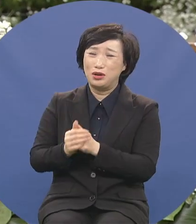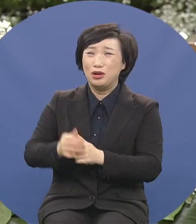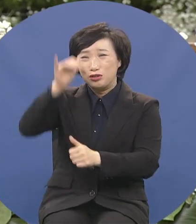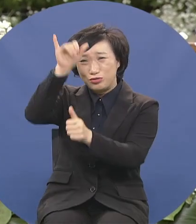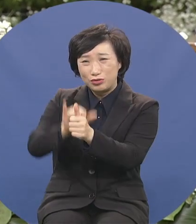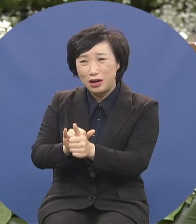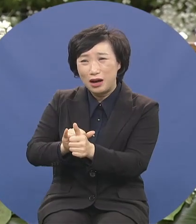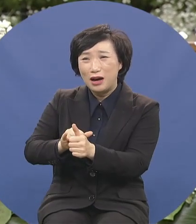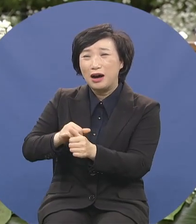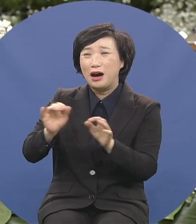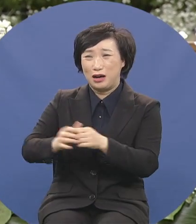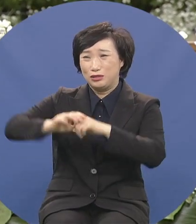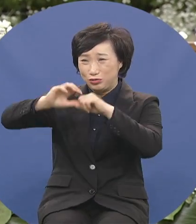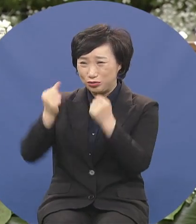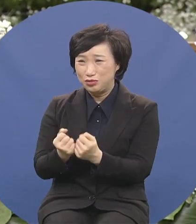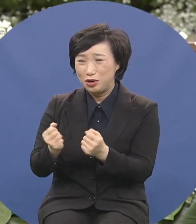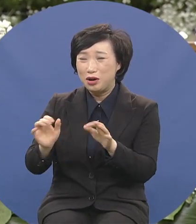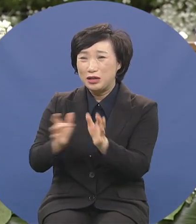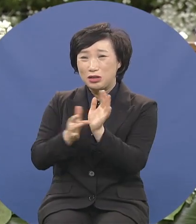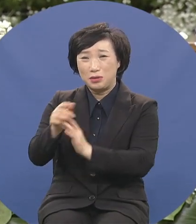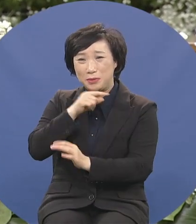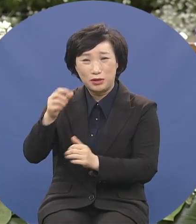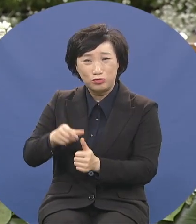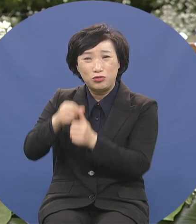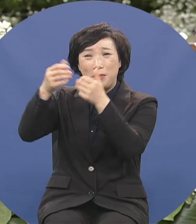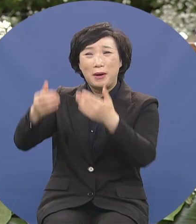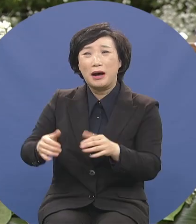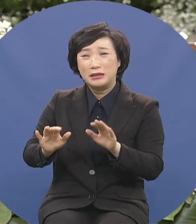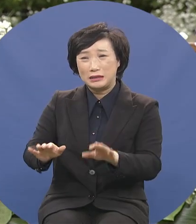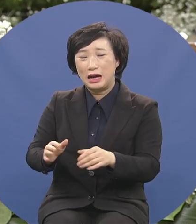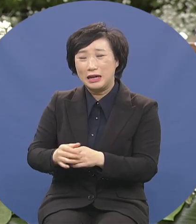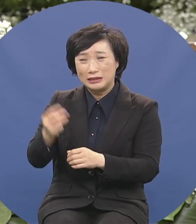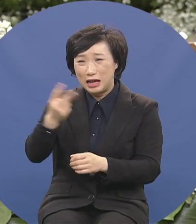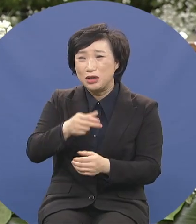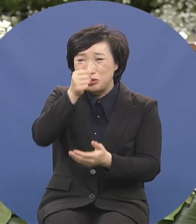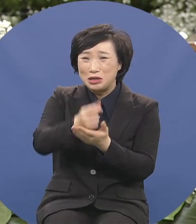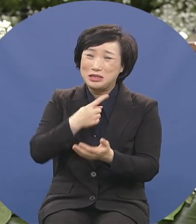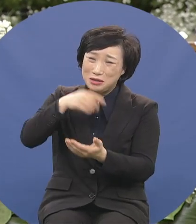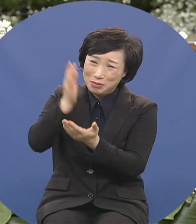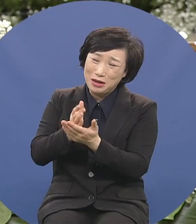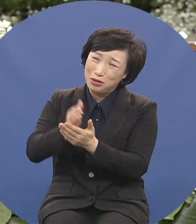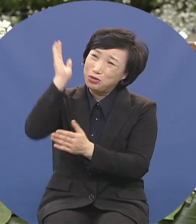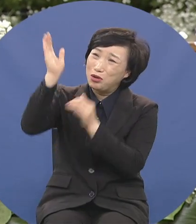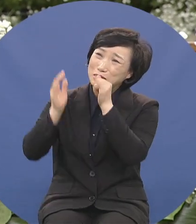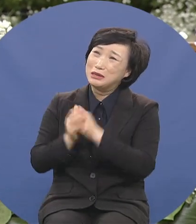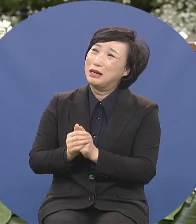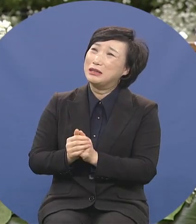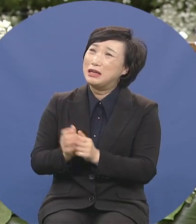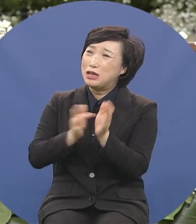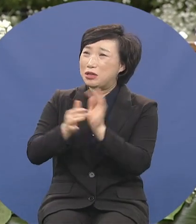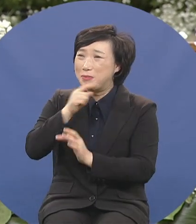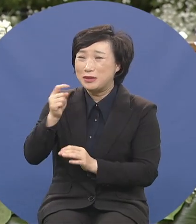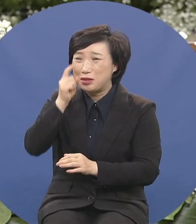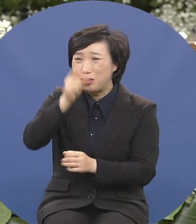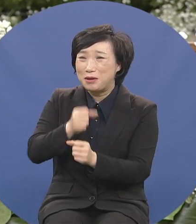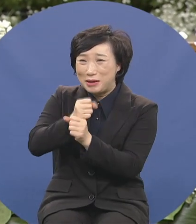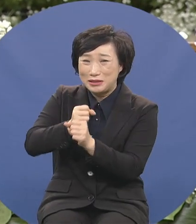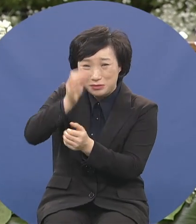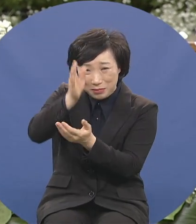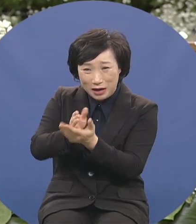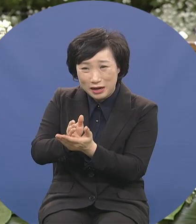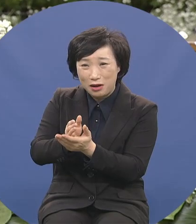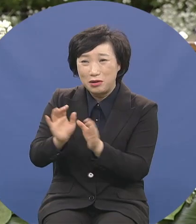충성하자고, 순종하자고, 예수 피로 구원받았으니 다시는 죄를 짓지 말자고, 피를 더럽히지